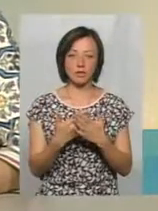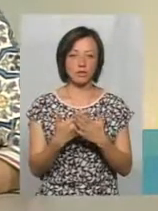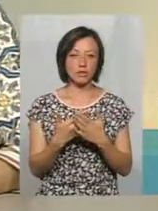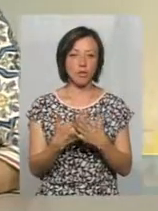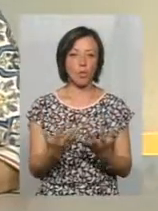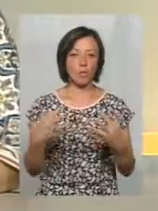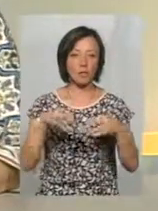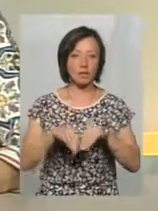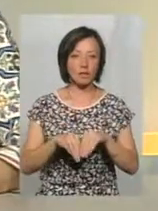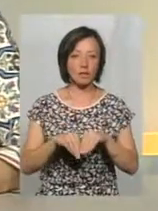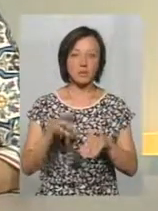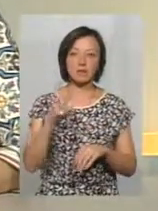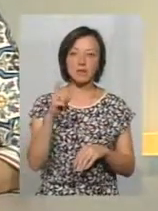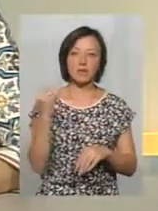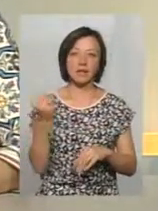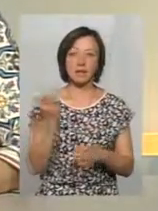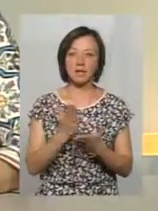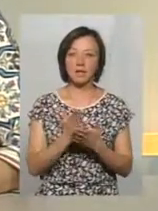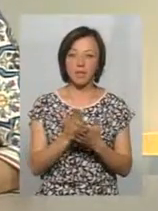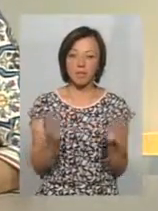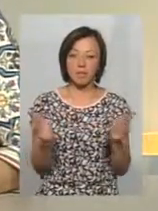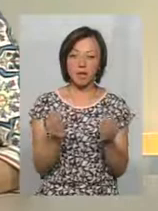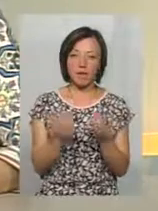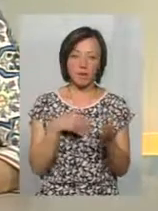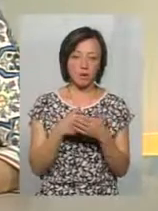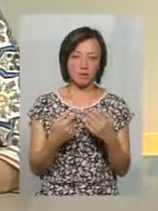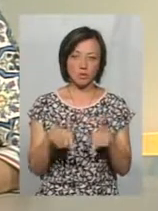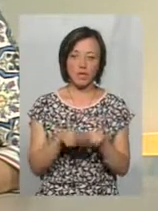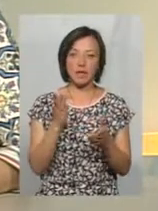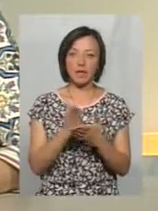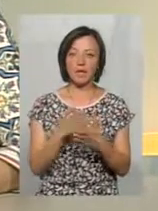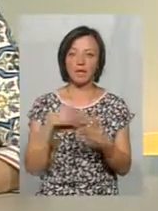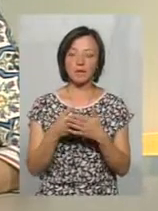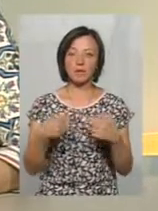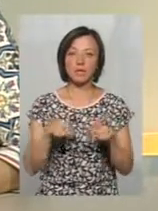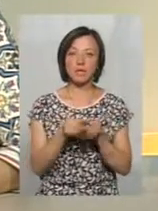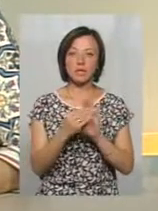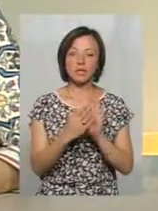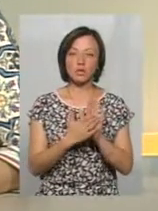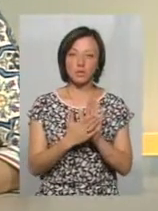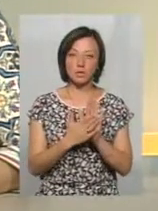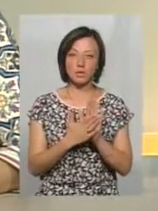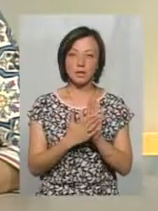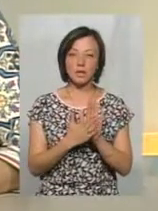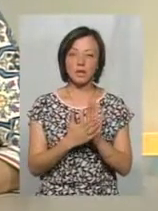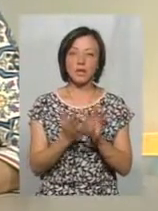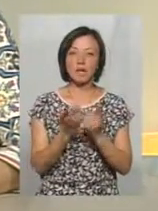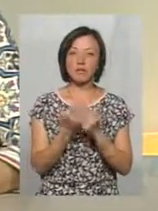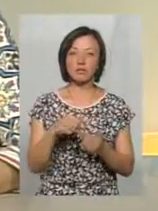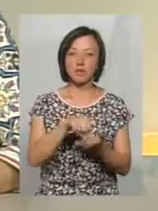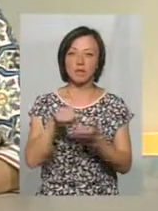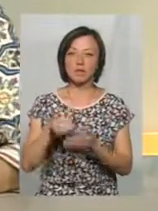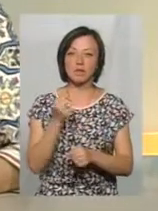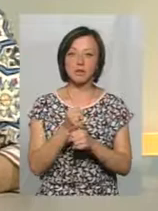там об'єднання за інтересами. Є невеличкі громадські організації, є громадські організації, які реєструються там на кілька членів і займаються